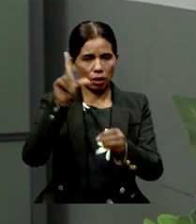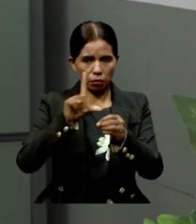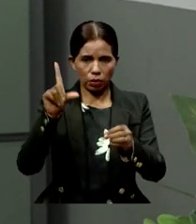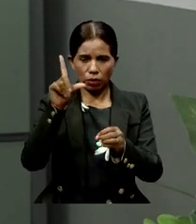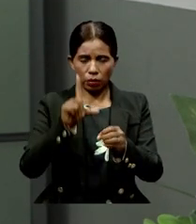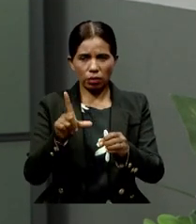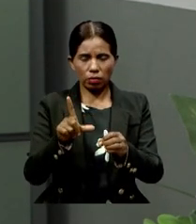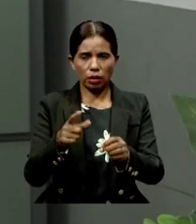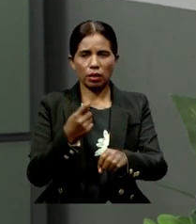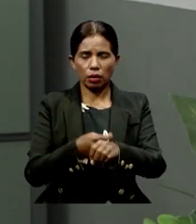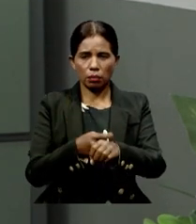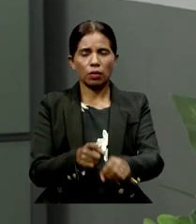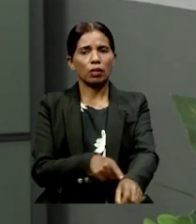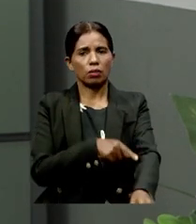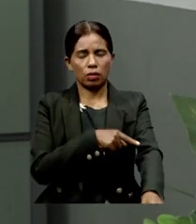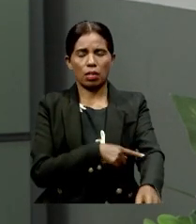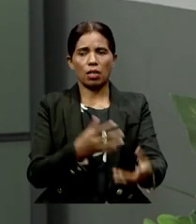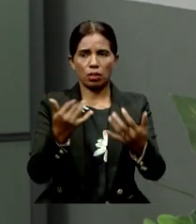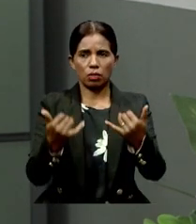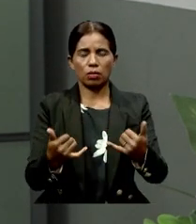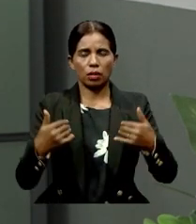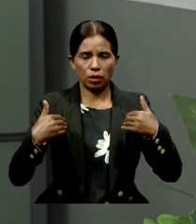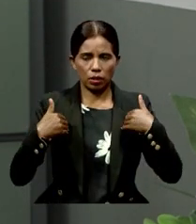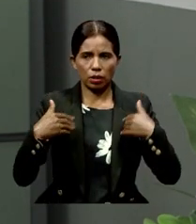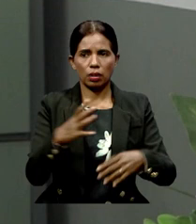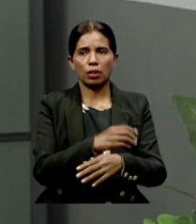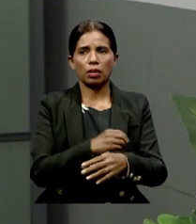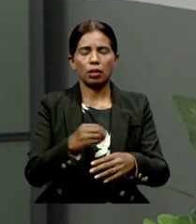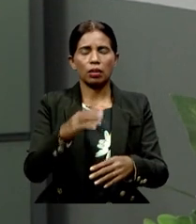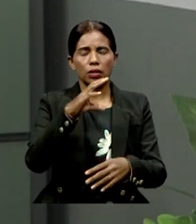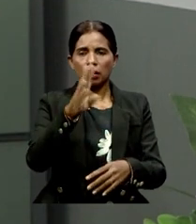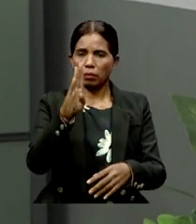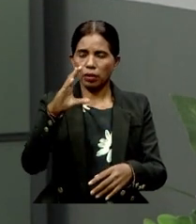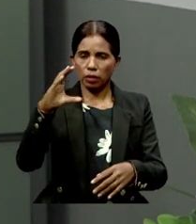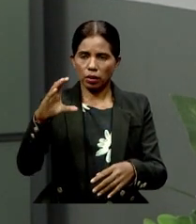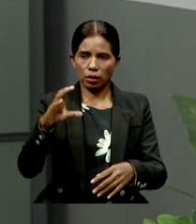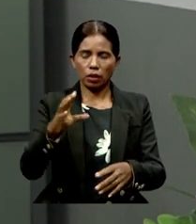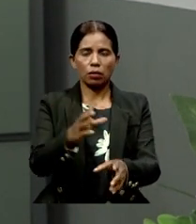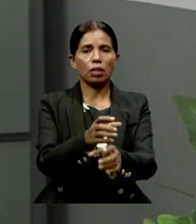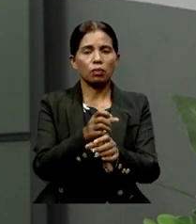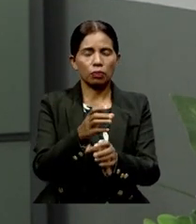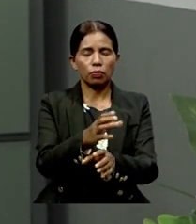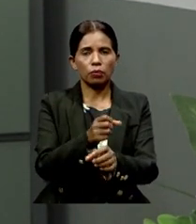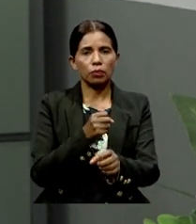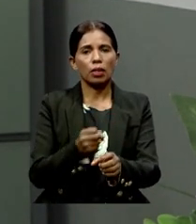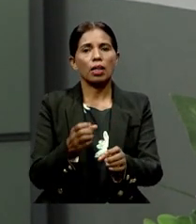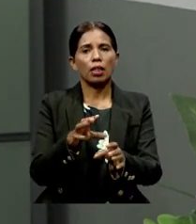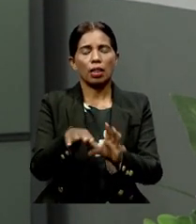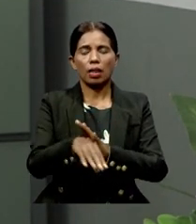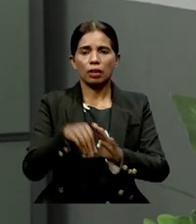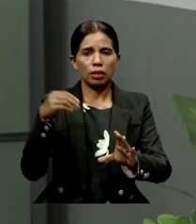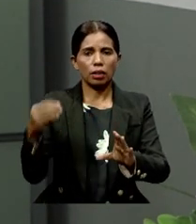memak iha tempo naruk ni agora iha tabung CBC. Yang tabung CBC ini hodi atu sairang kompletu para atu halo aju